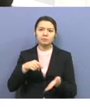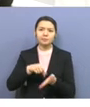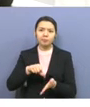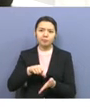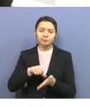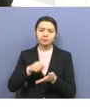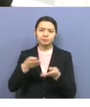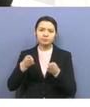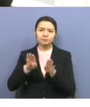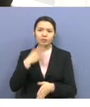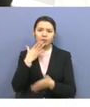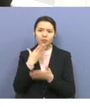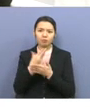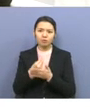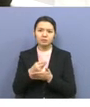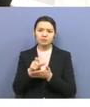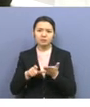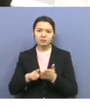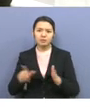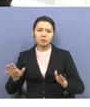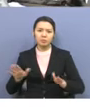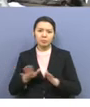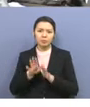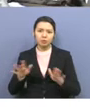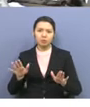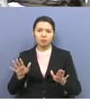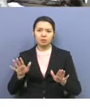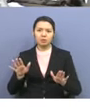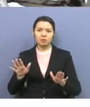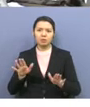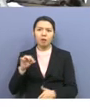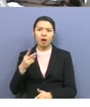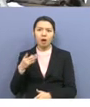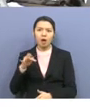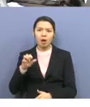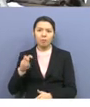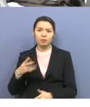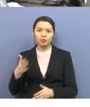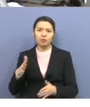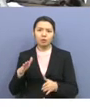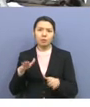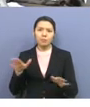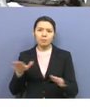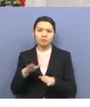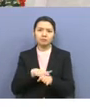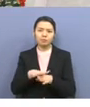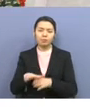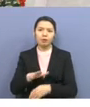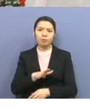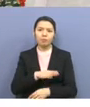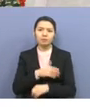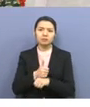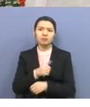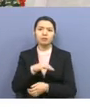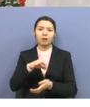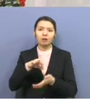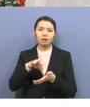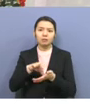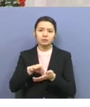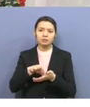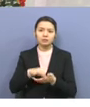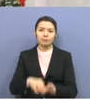қалдырды. Шара барысында батырлардың осы рухты өлеңдері оқылып, Махамбет батырдың күйлері де орындалды. Басты мақсаты